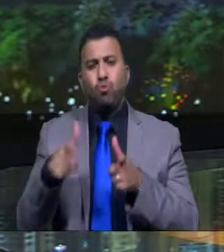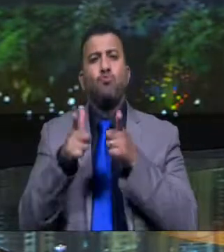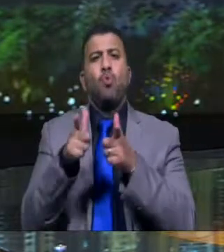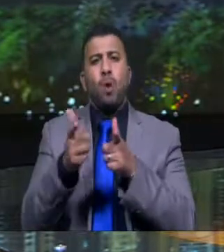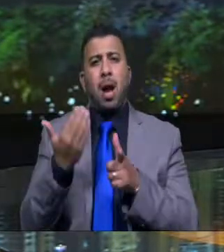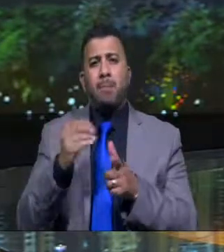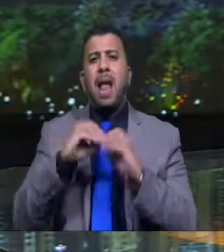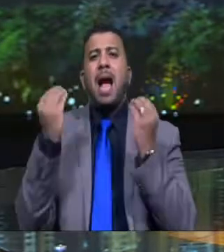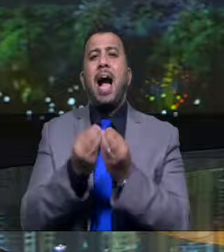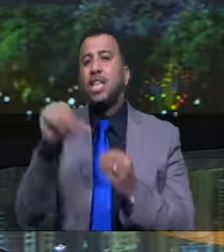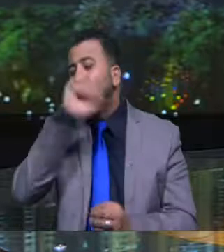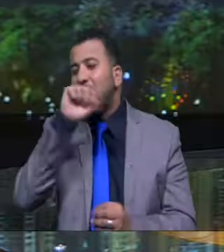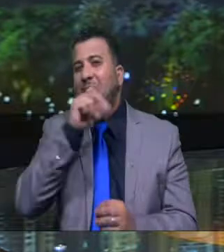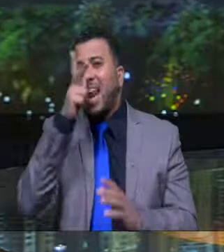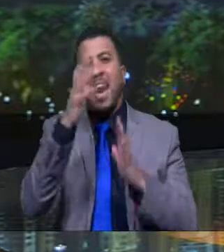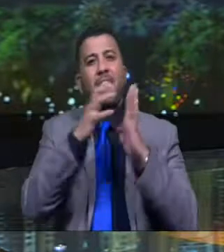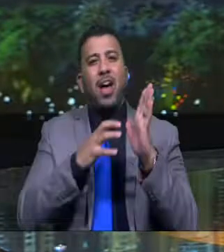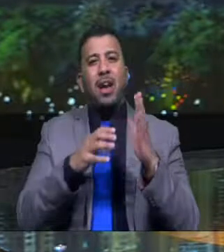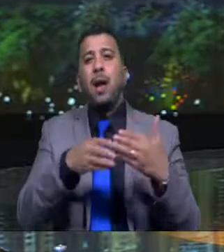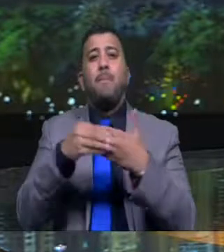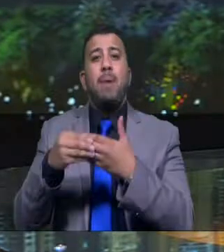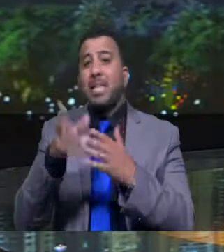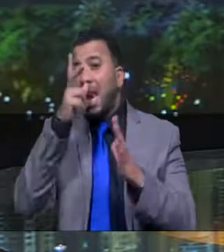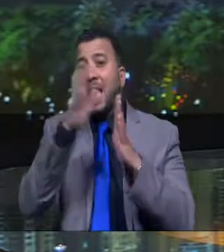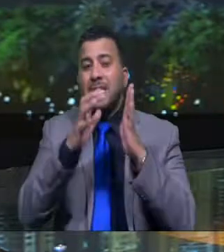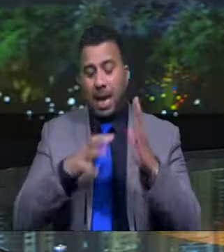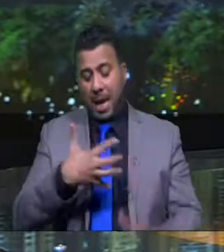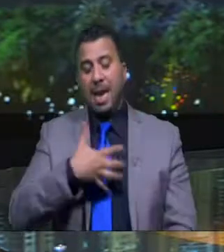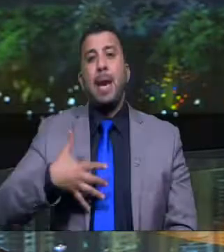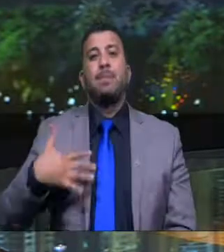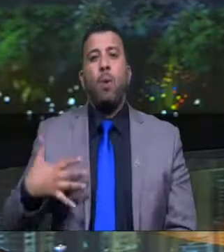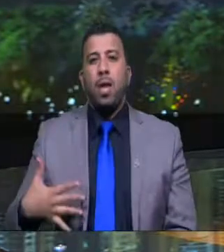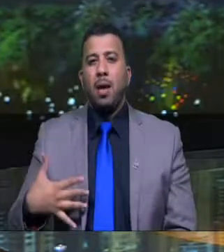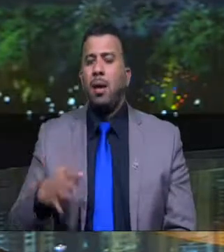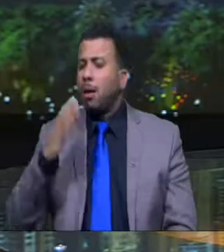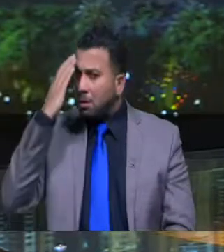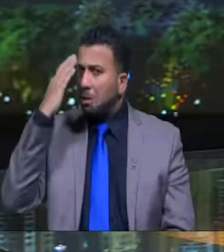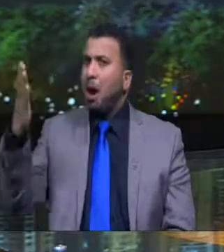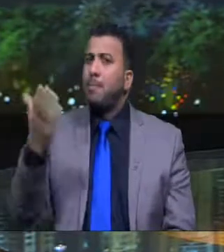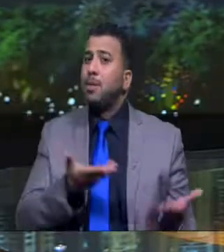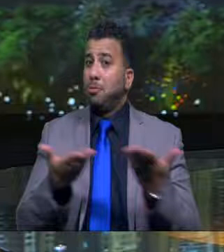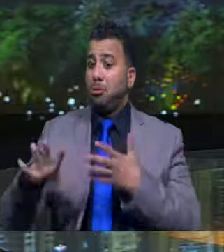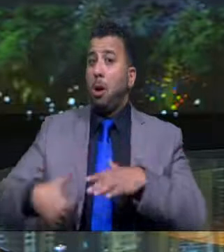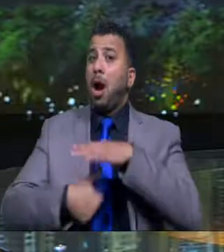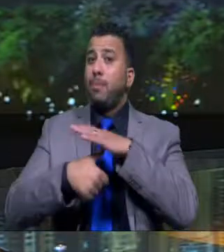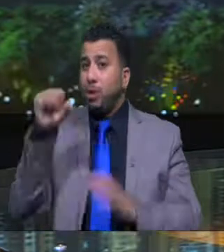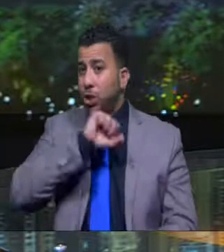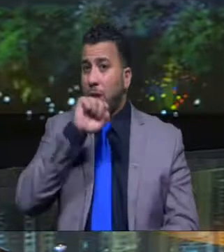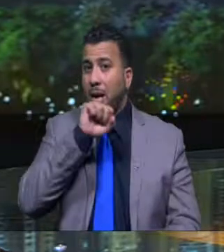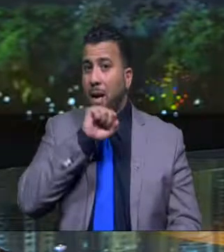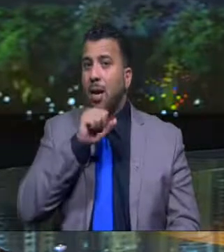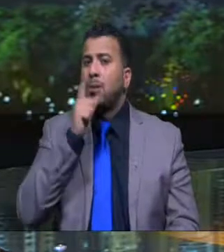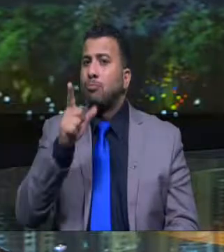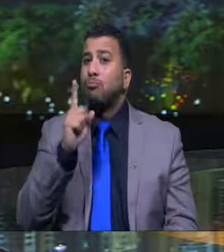اليوم في هيئة الشارقة للآثار وفد البعثة الأثرية النمساوية، ورحب صاحب السمو حاكم